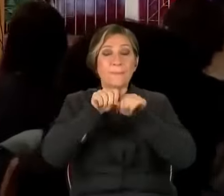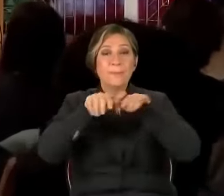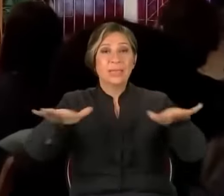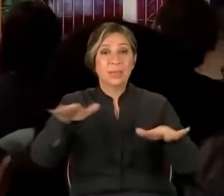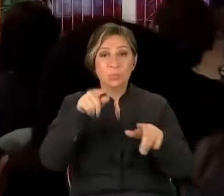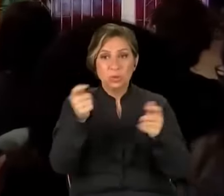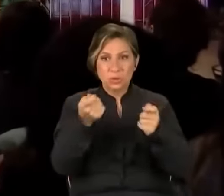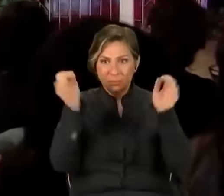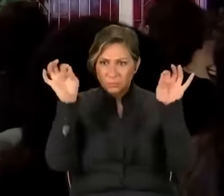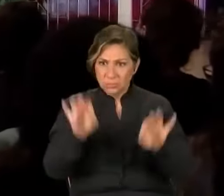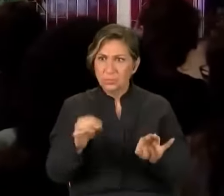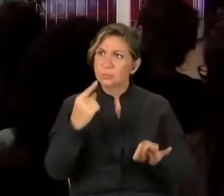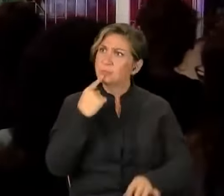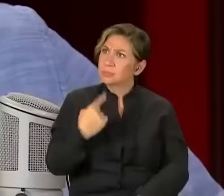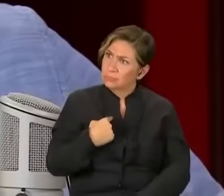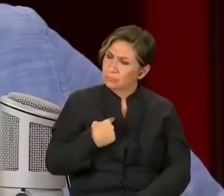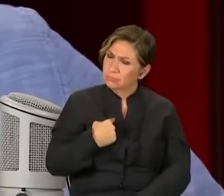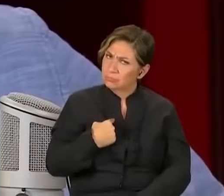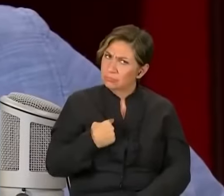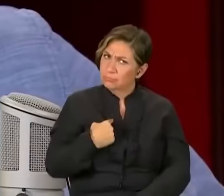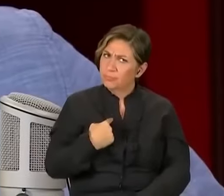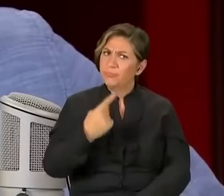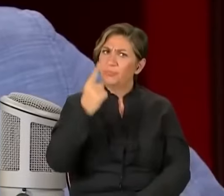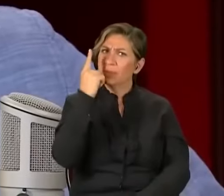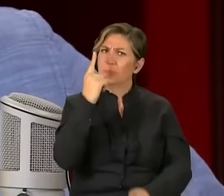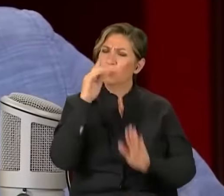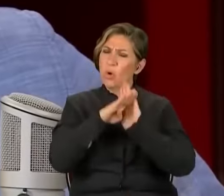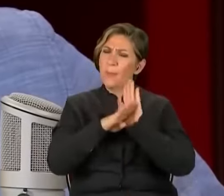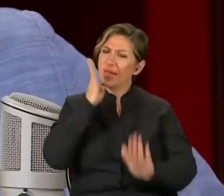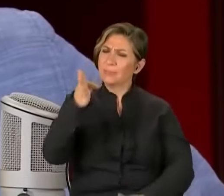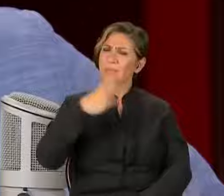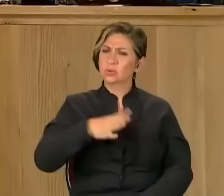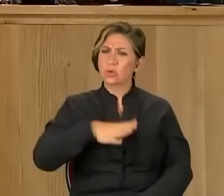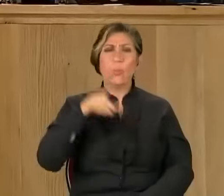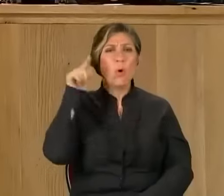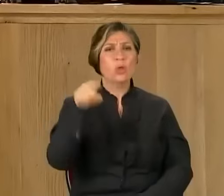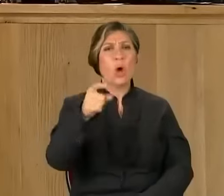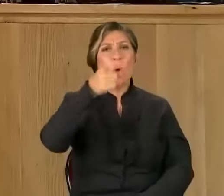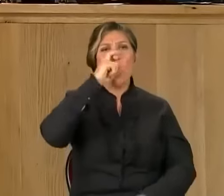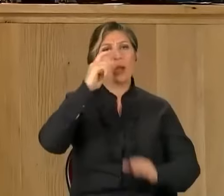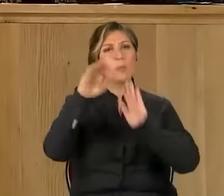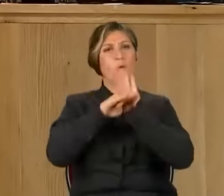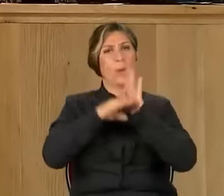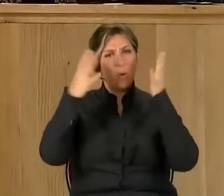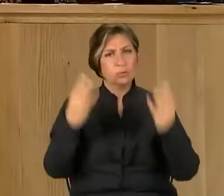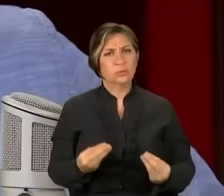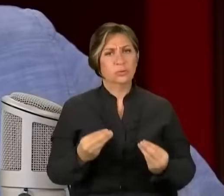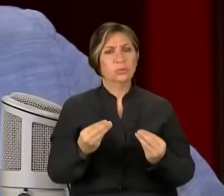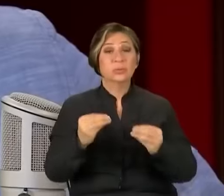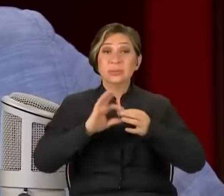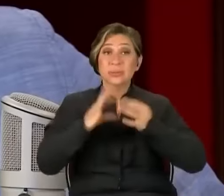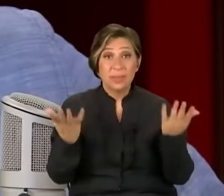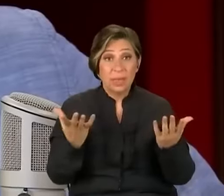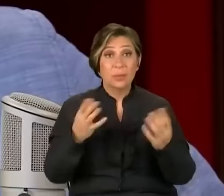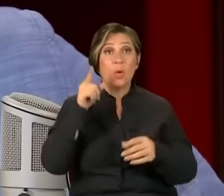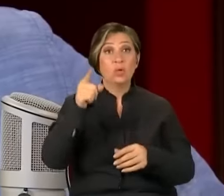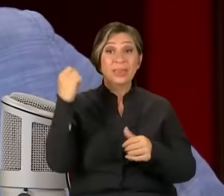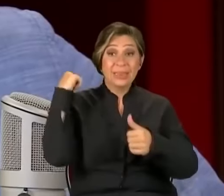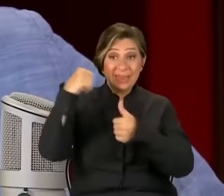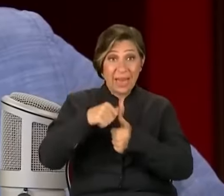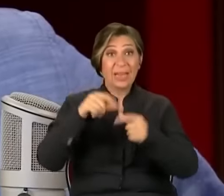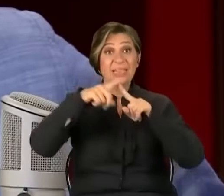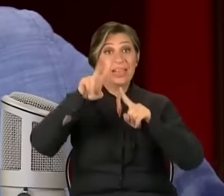işi gündeme getireceğiz dedikleri zaman dedim ki bir tek programa çıkmak istiyorum. O da Okan'ın programı olsun. Yani çünkü onun